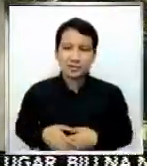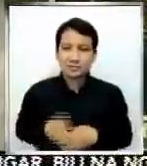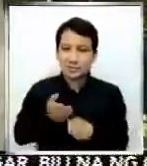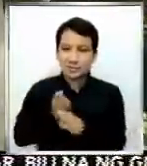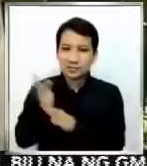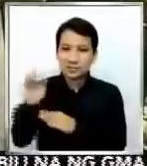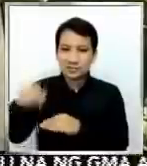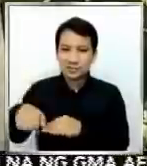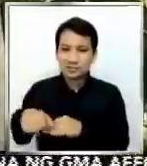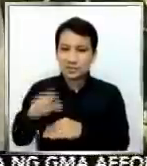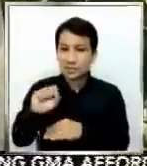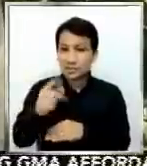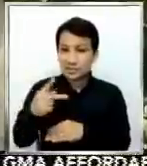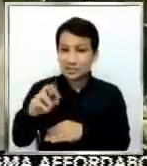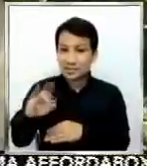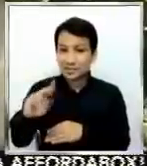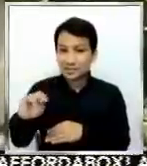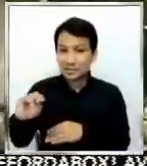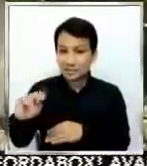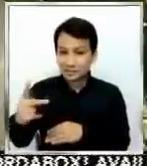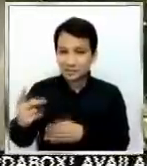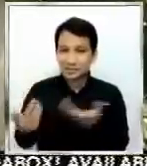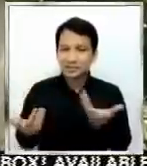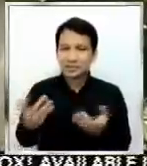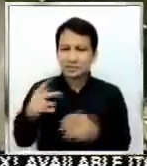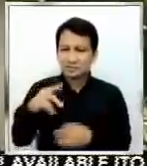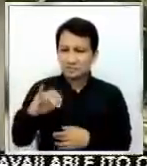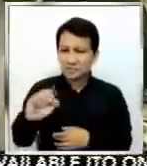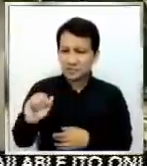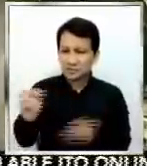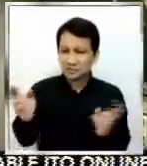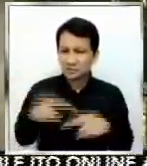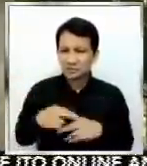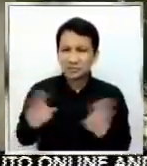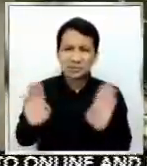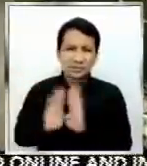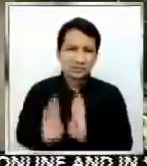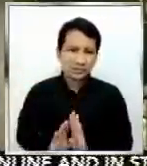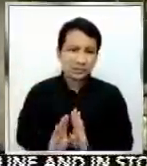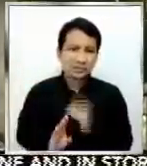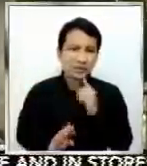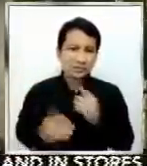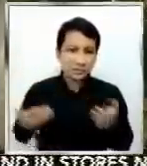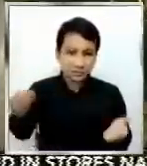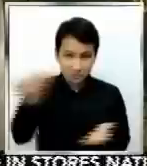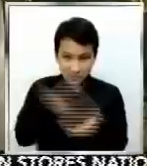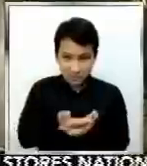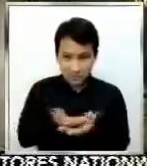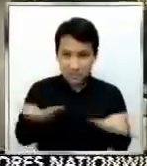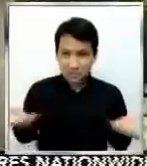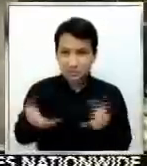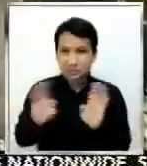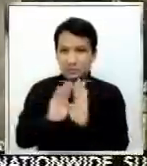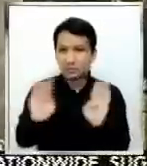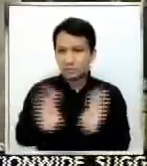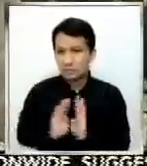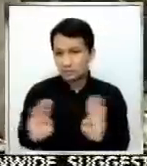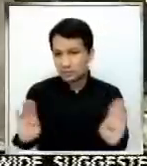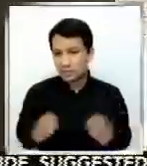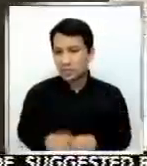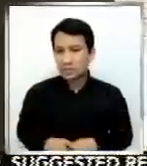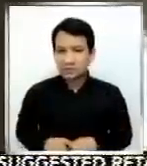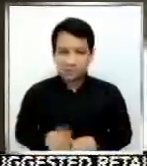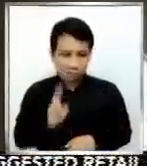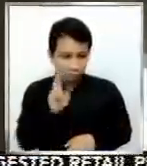Skyride sarado, saka papunta ang picnic group sarado rin. No? Hanggang napadpad kami rito, dito open eh. Overlook din naman